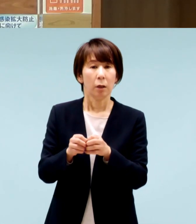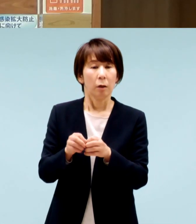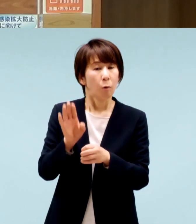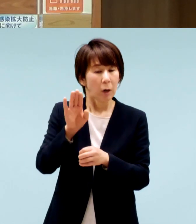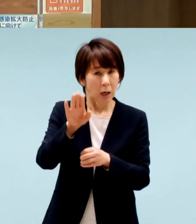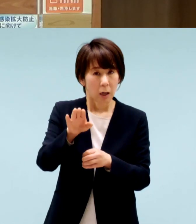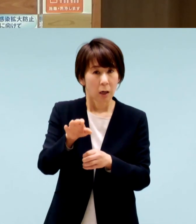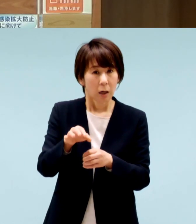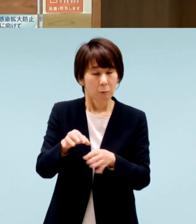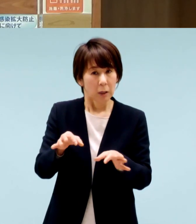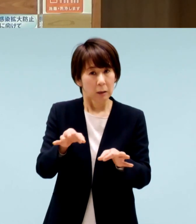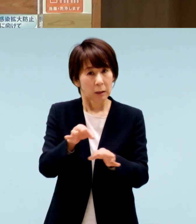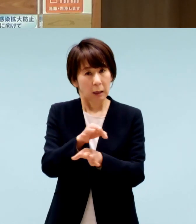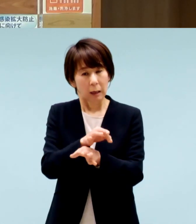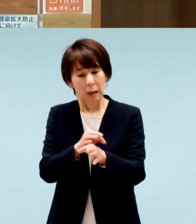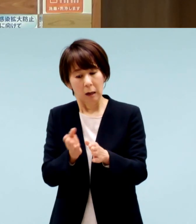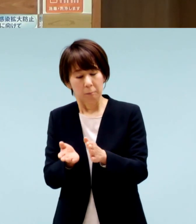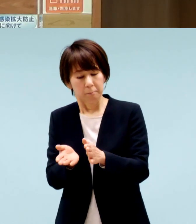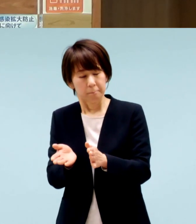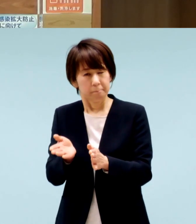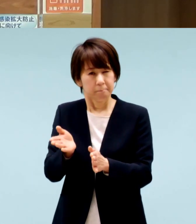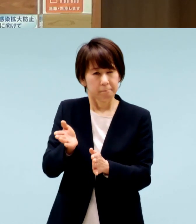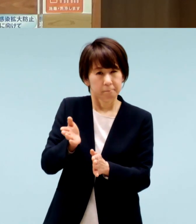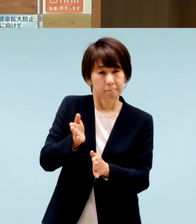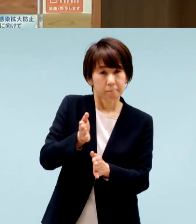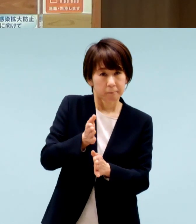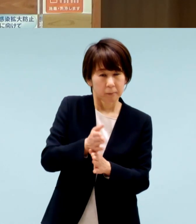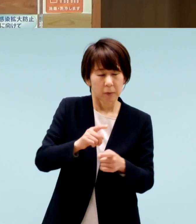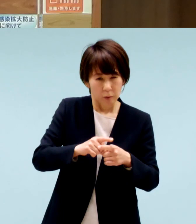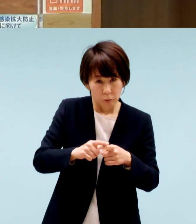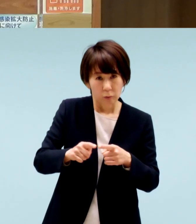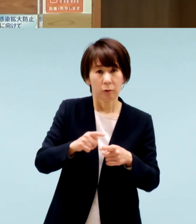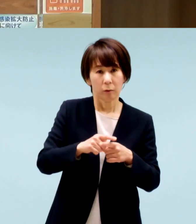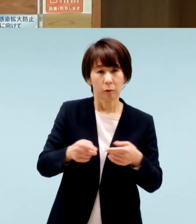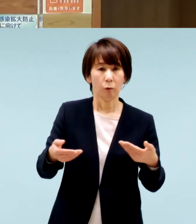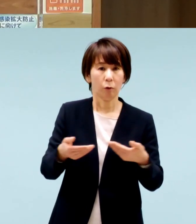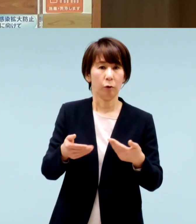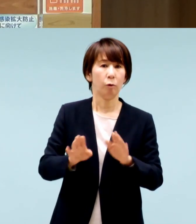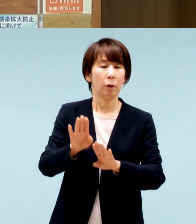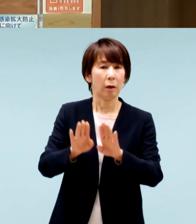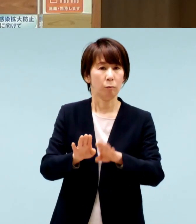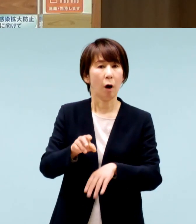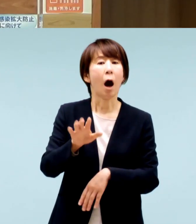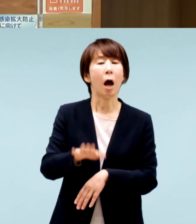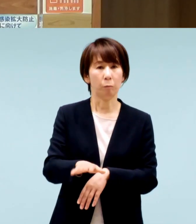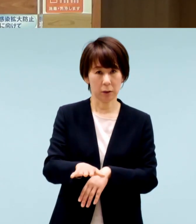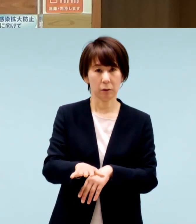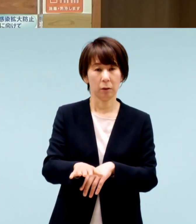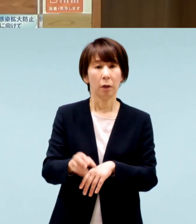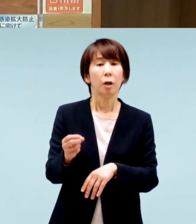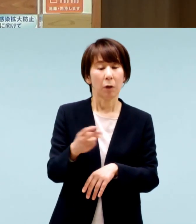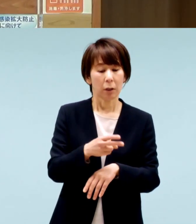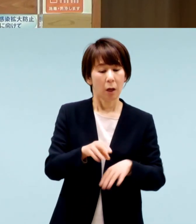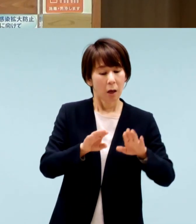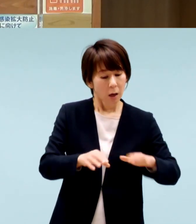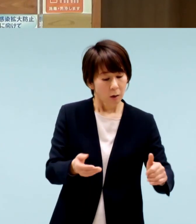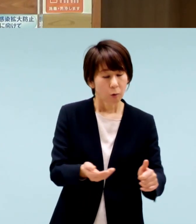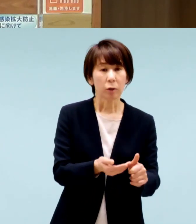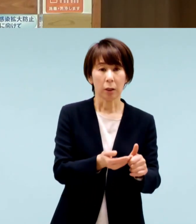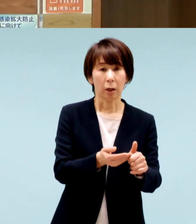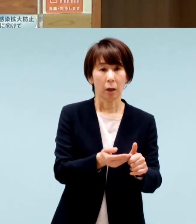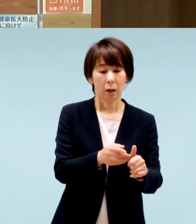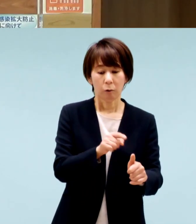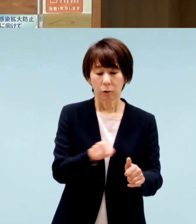的に回復していくそういう業態や、またあの子育てについてもこれ一過性の話